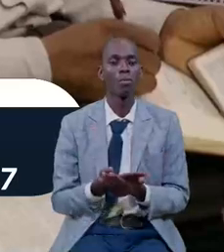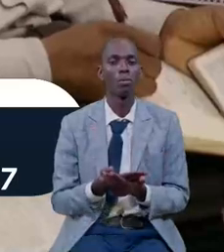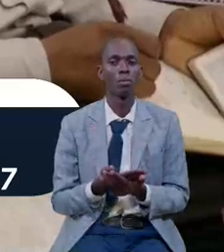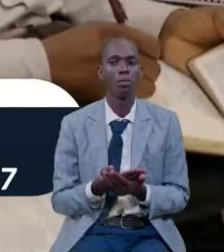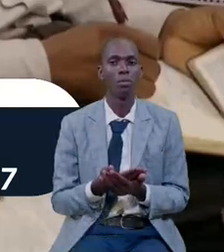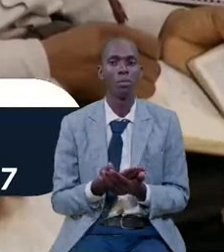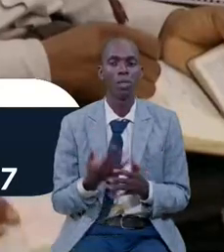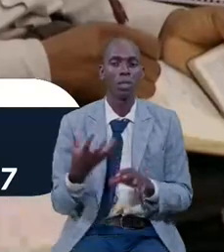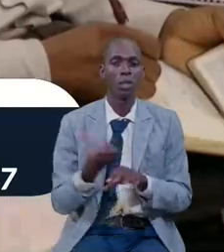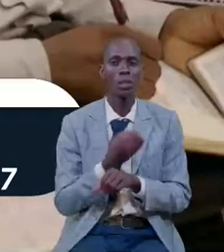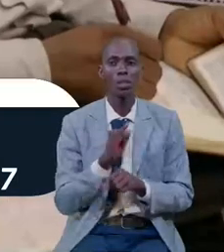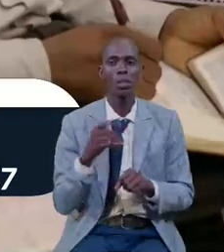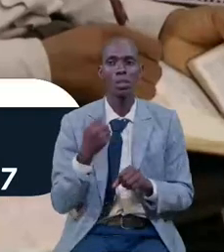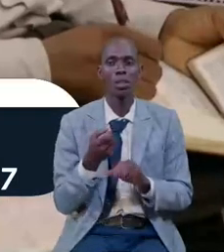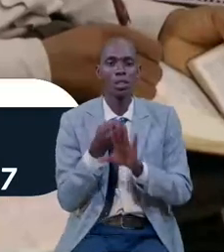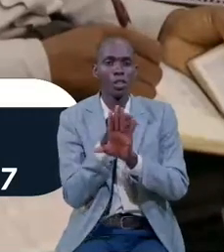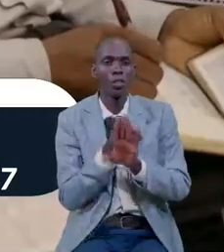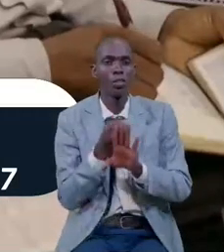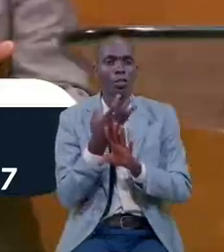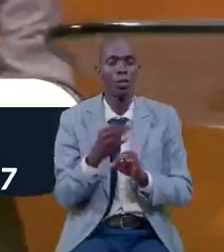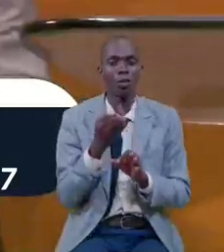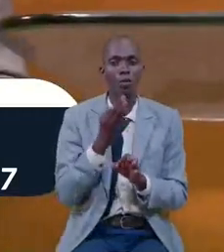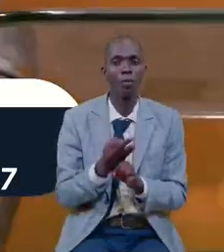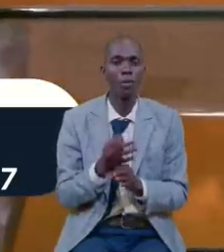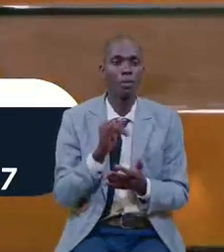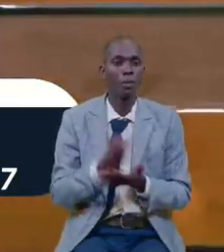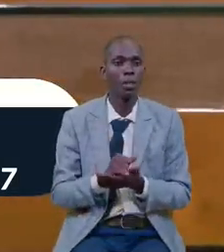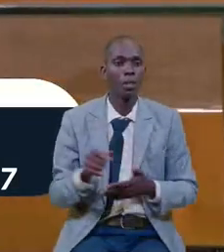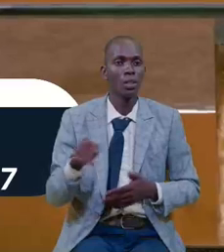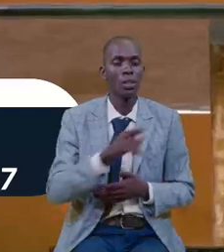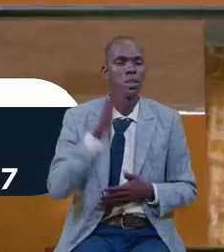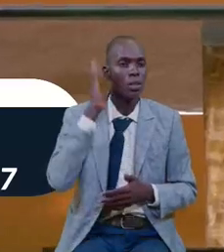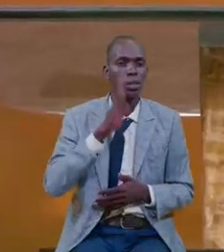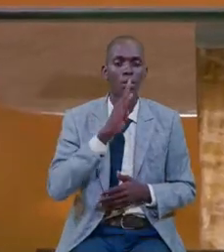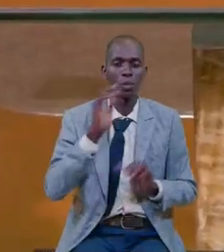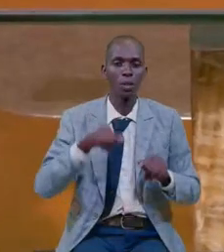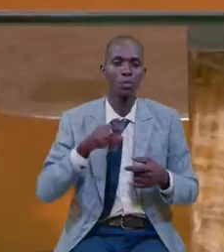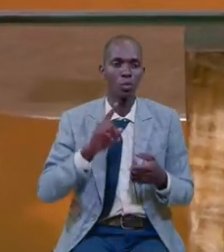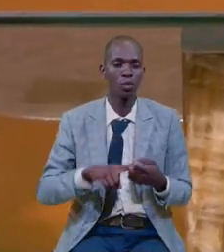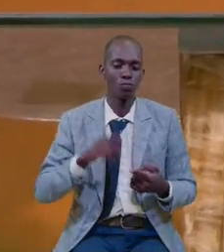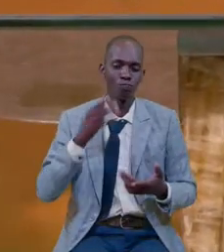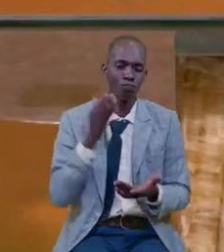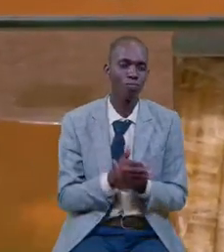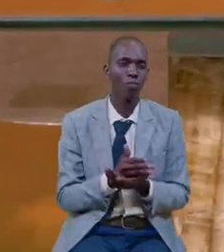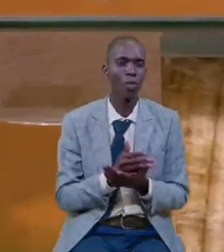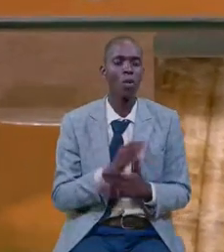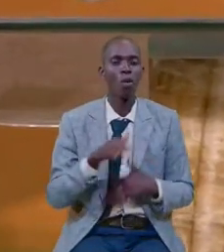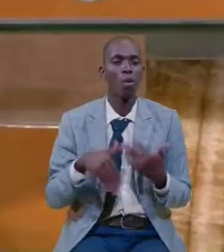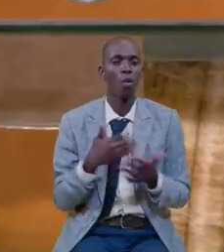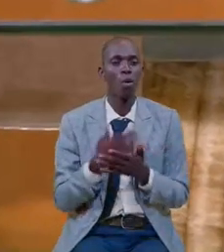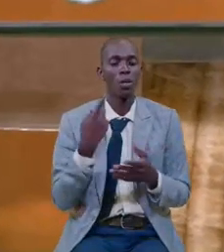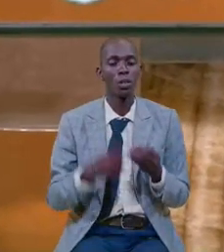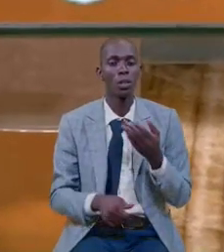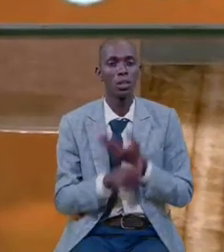Prenez par dessus tout cela le bouclier de la foi avec lequel vous pourrez éteindre tous